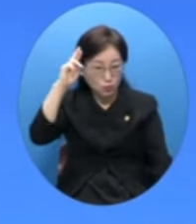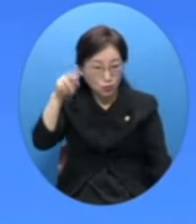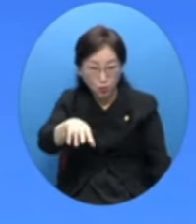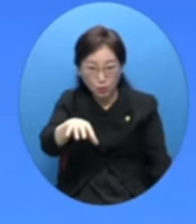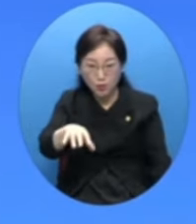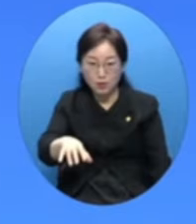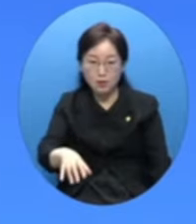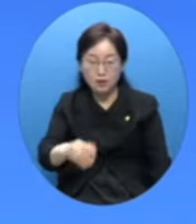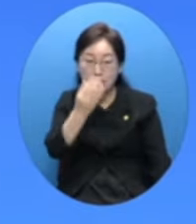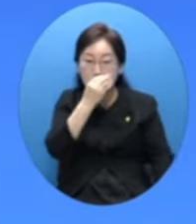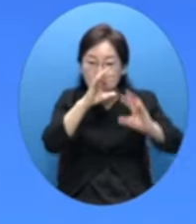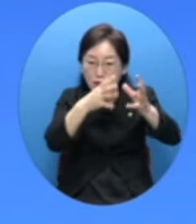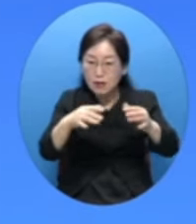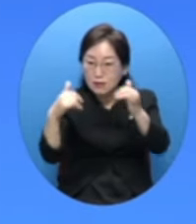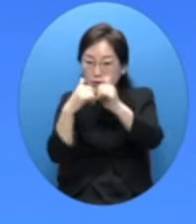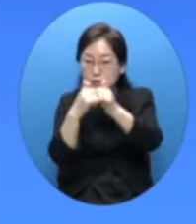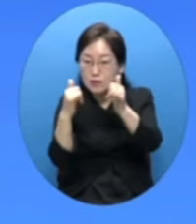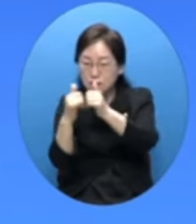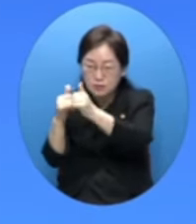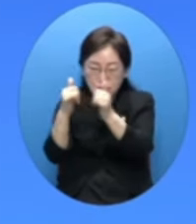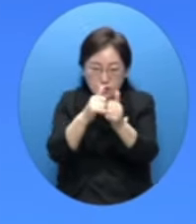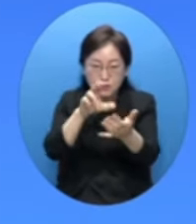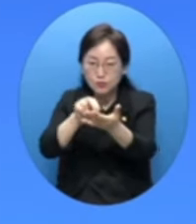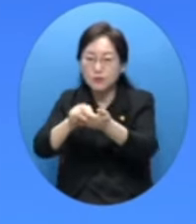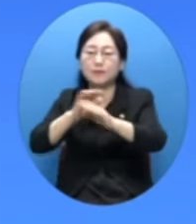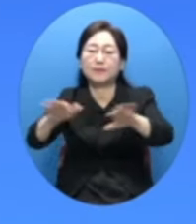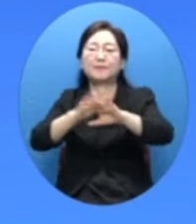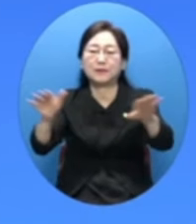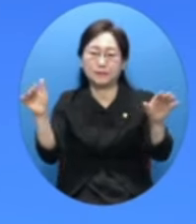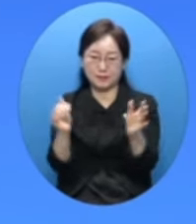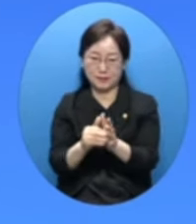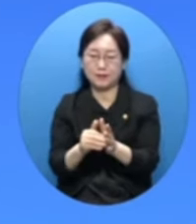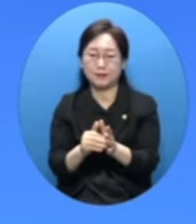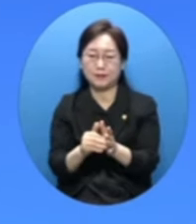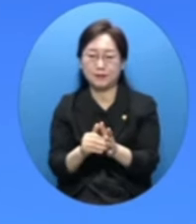이스라엘과의 전쟁의 그러한 문제들이 해결돼서